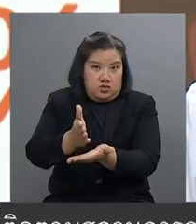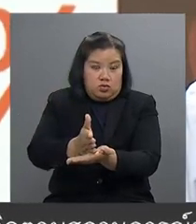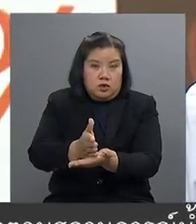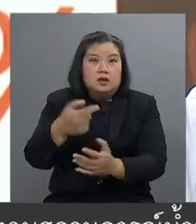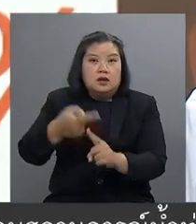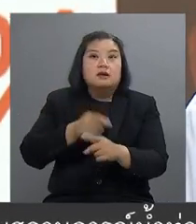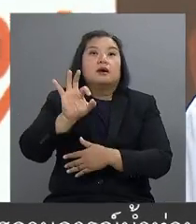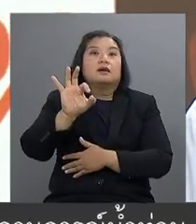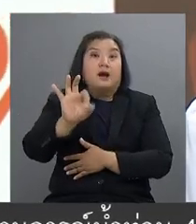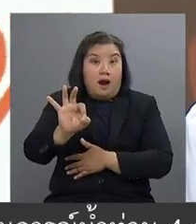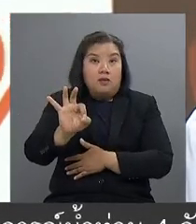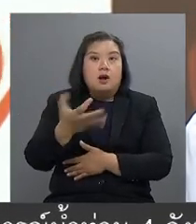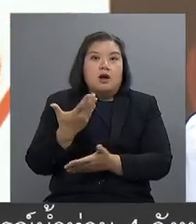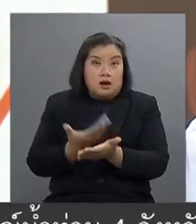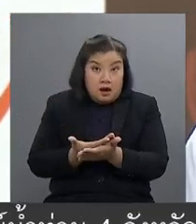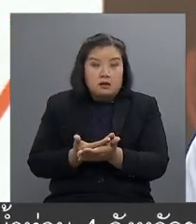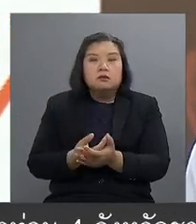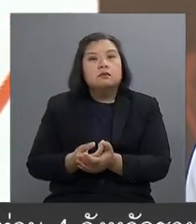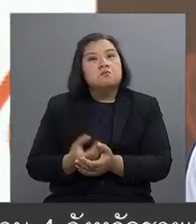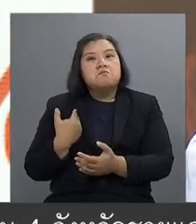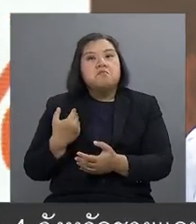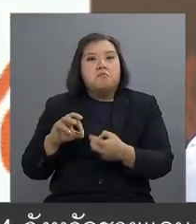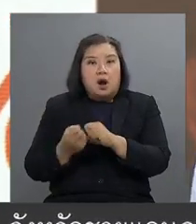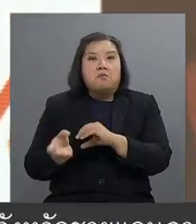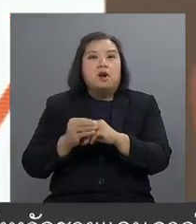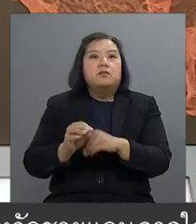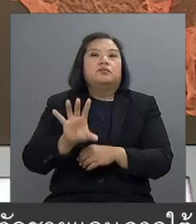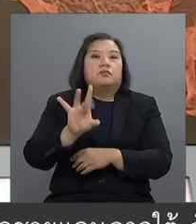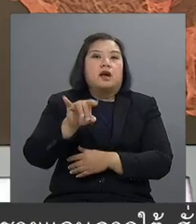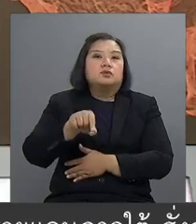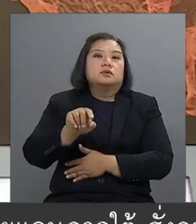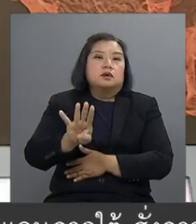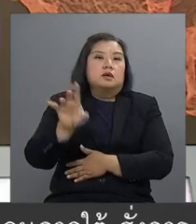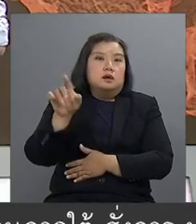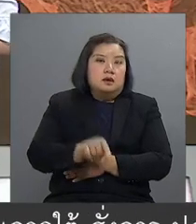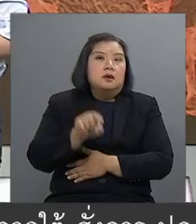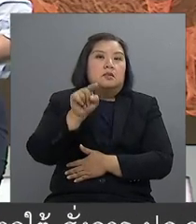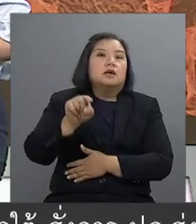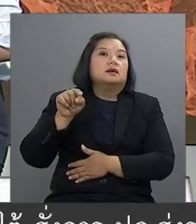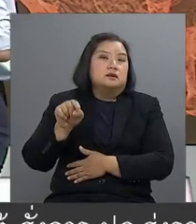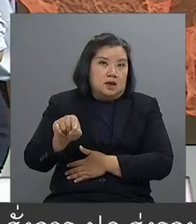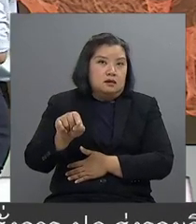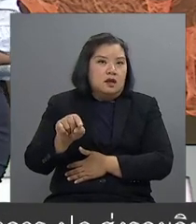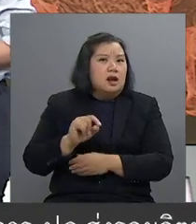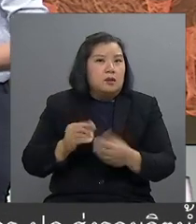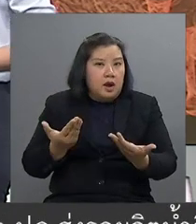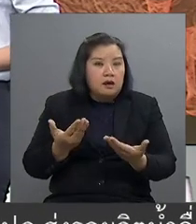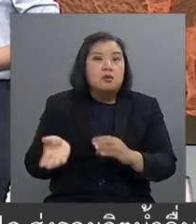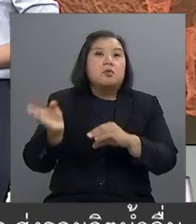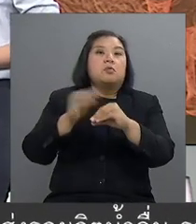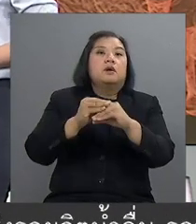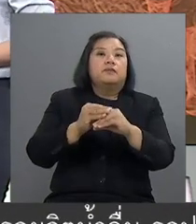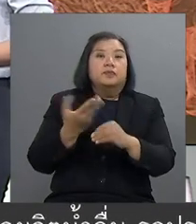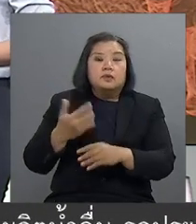ปรับขึ้นมาถึง8.4เปอร์เซ็นต์นะคะตัวเลขที่เพิ่มแบบนี้ล่ะทำให้แบงค์ชาติในขณะ